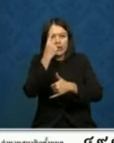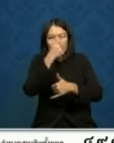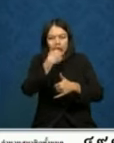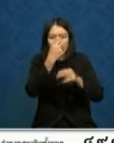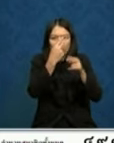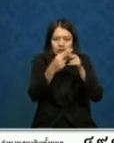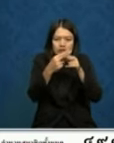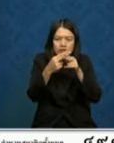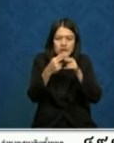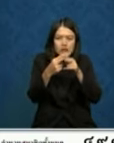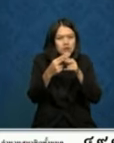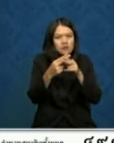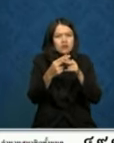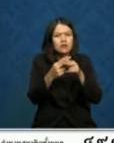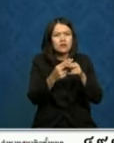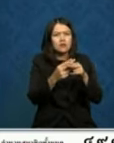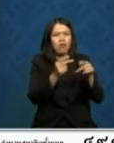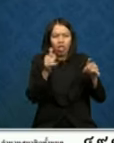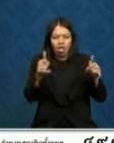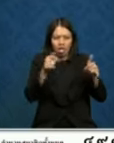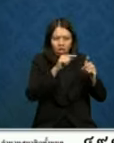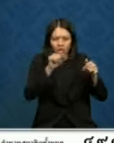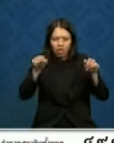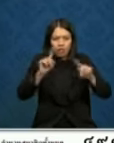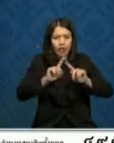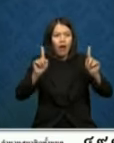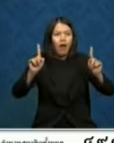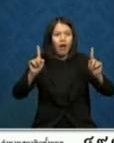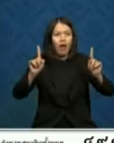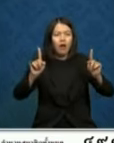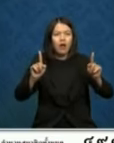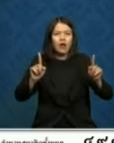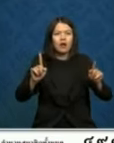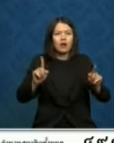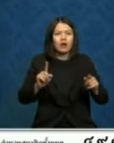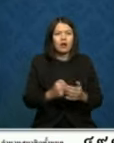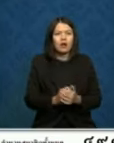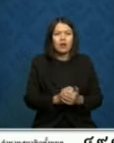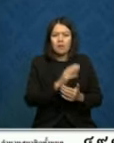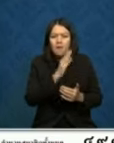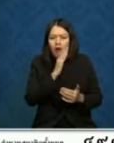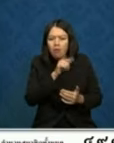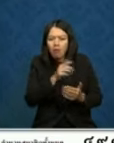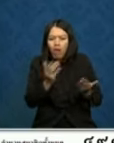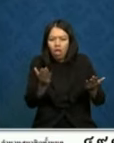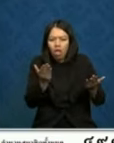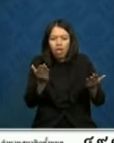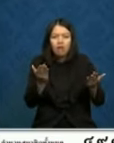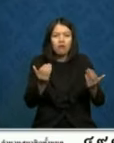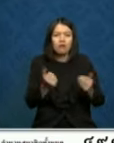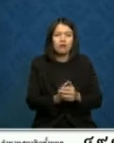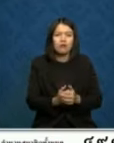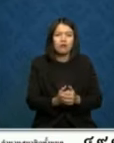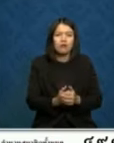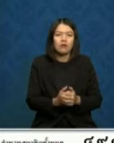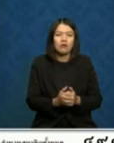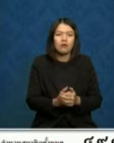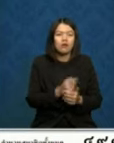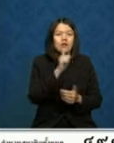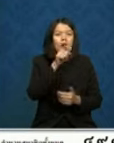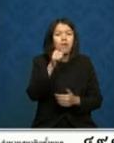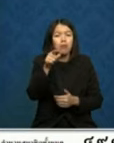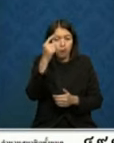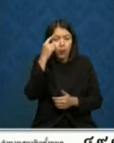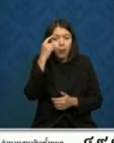และชื่อเนี่ยมันเป็นบุคคลคนละคนมันเป็นแบบนี้ได้ยังไงท่านประธานถามแล้วปวด